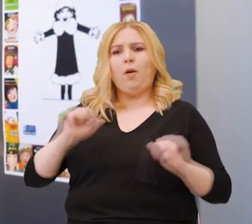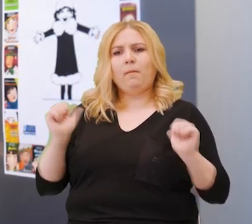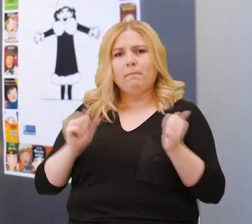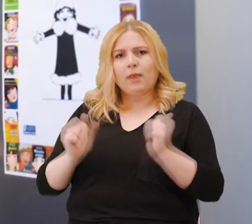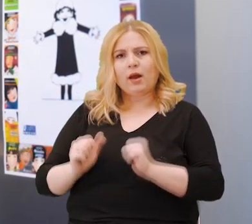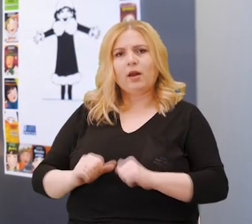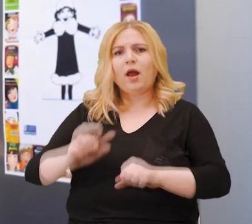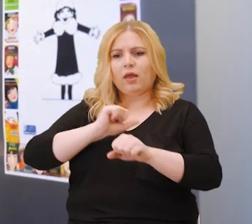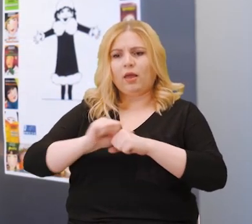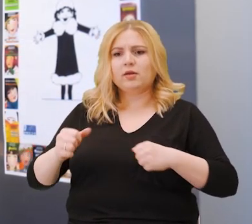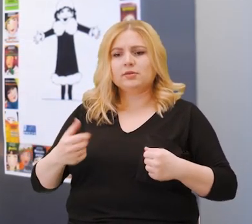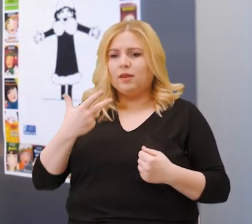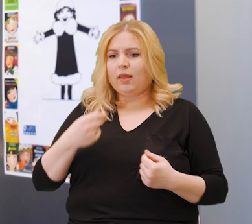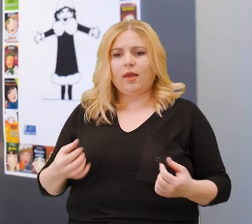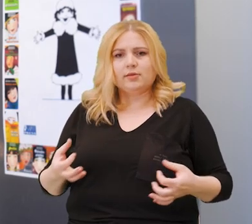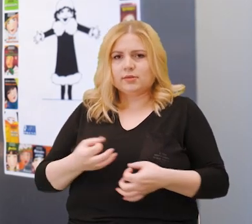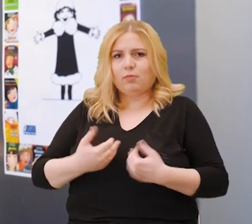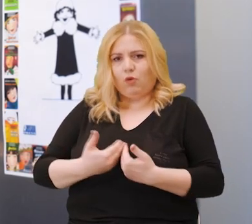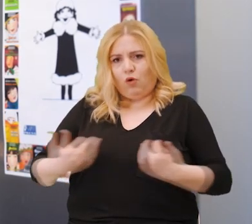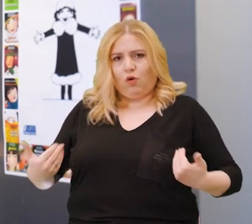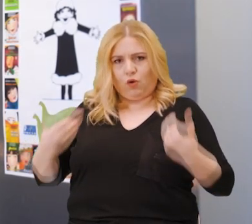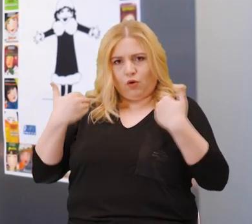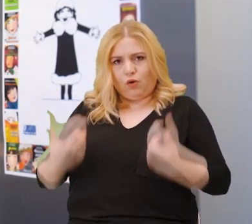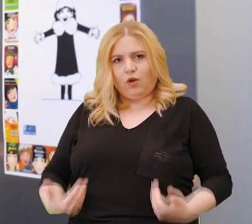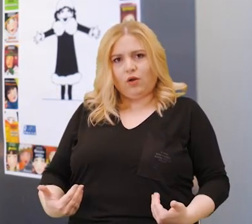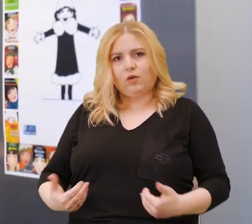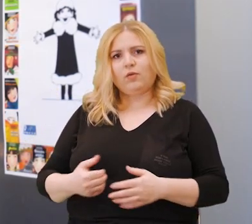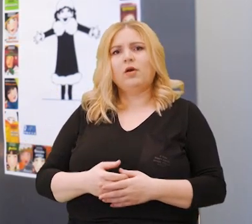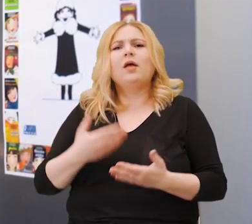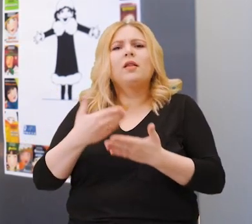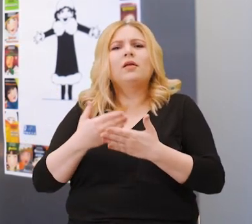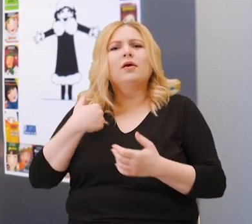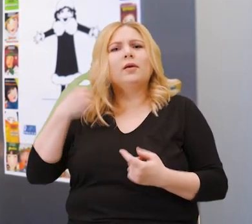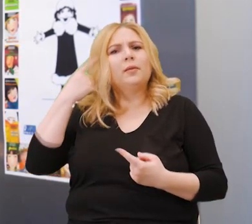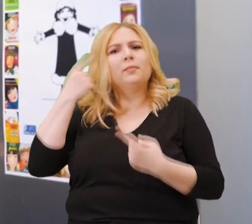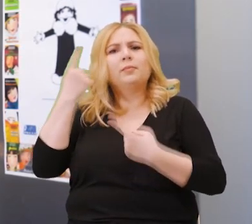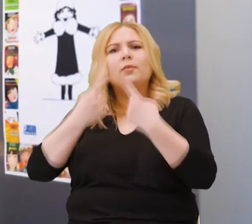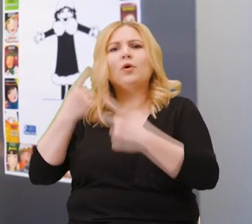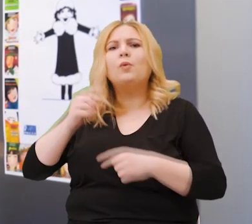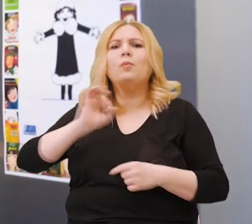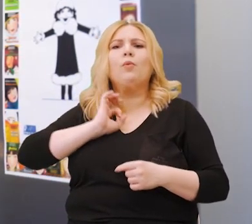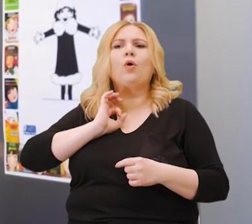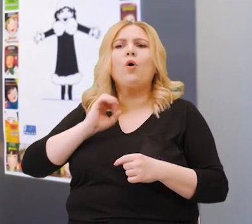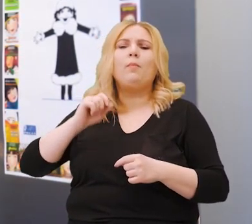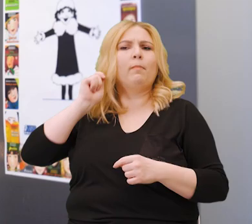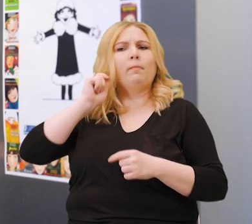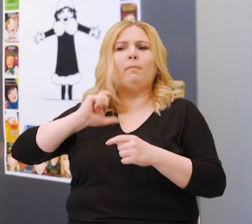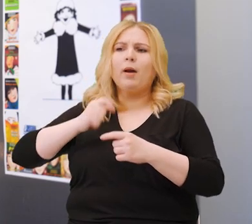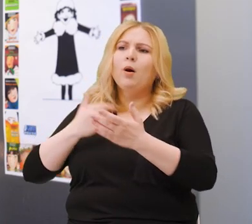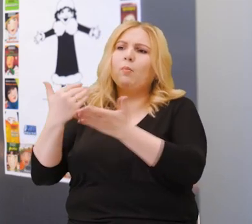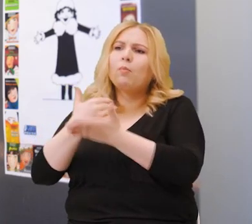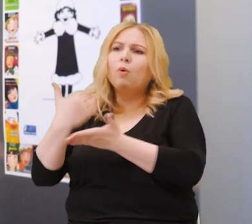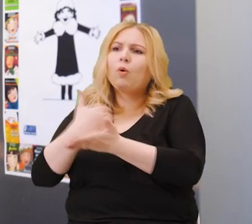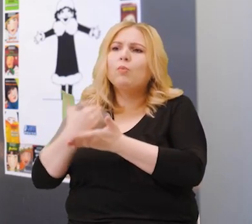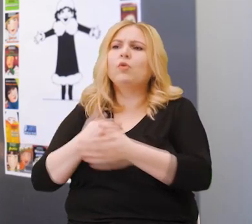stwierdziłem, że mój kitelek w sposób bardzo rozległy otwiera się na brzuchu. Krótko mówiąc, kitel był prawie do wyrzucenia. W rozpaczy udałem się po radę do